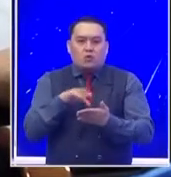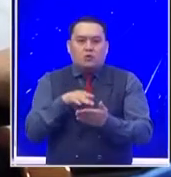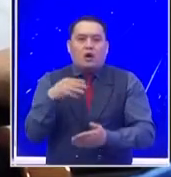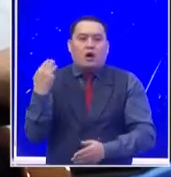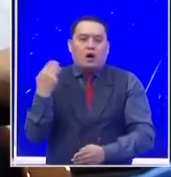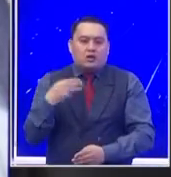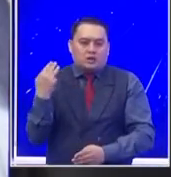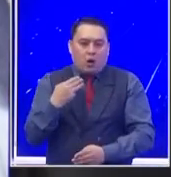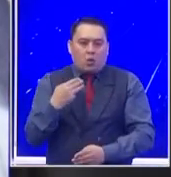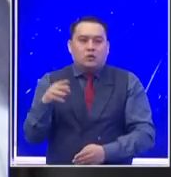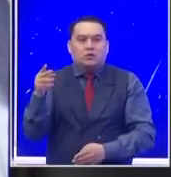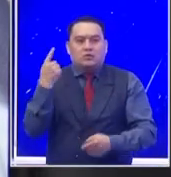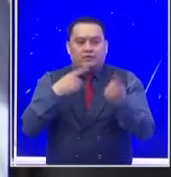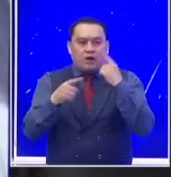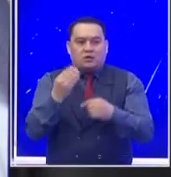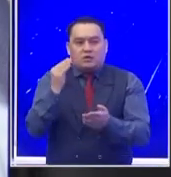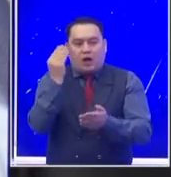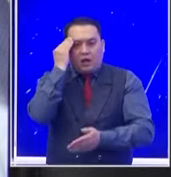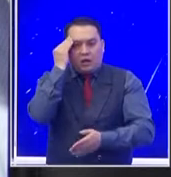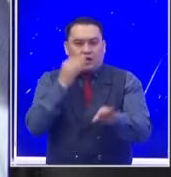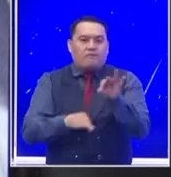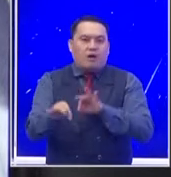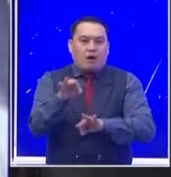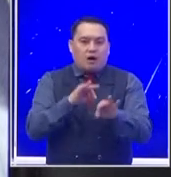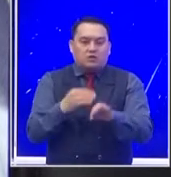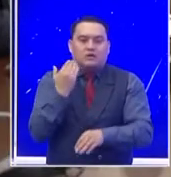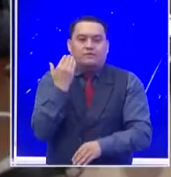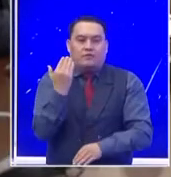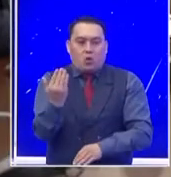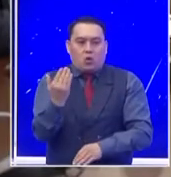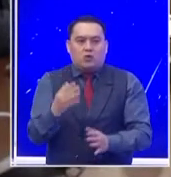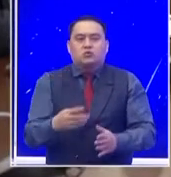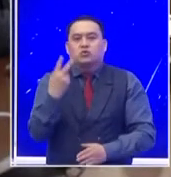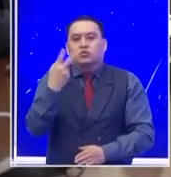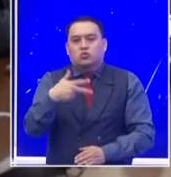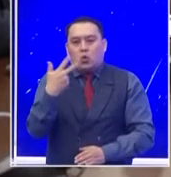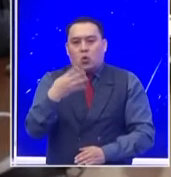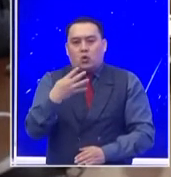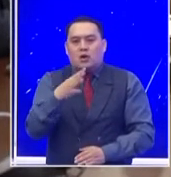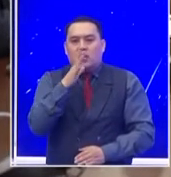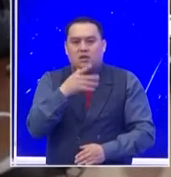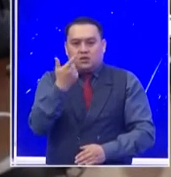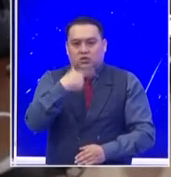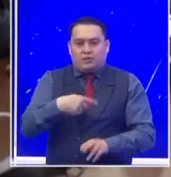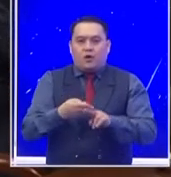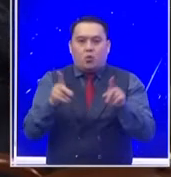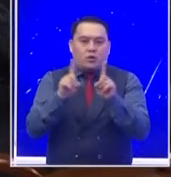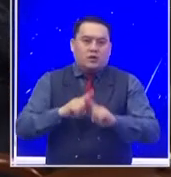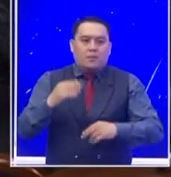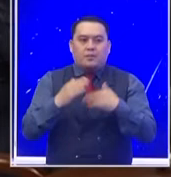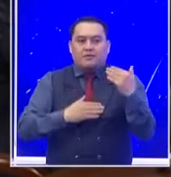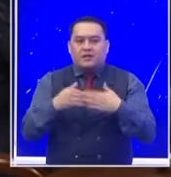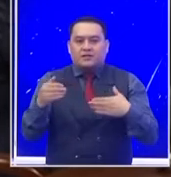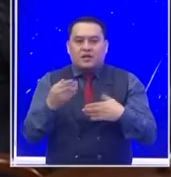все эти объекты творения рук талантливого архитектора коби балыкова более 40 лет он посвящает себя этой уникальной профессии